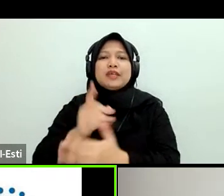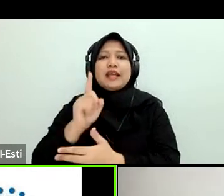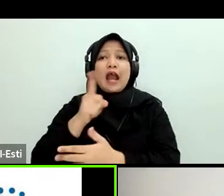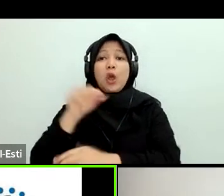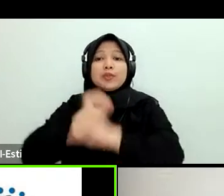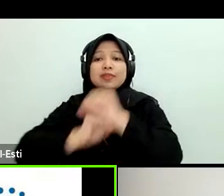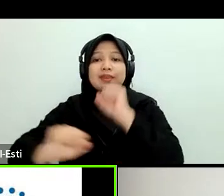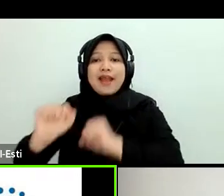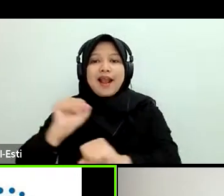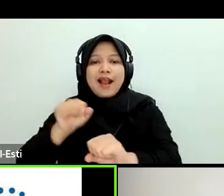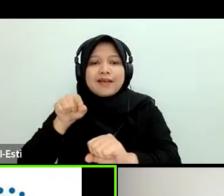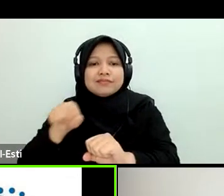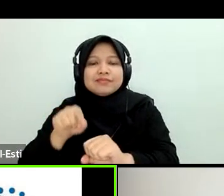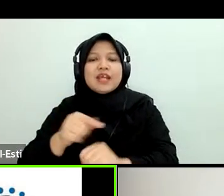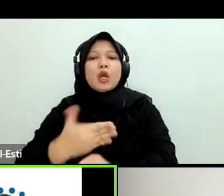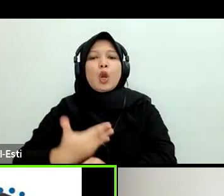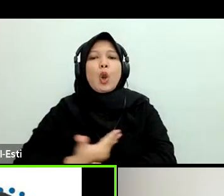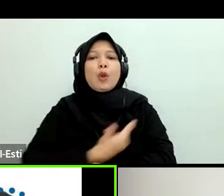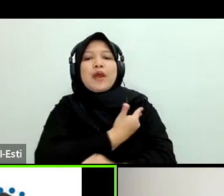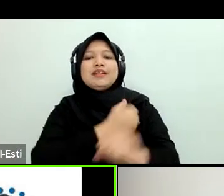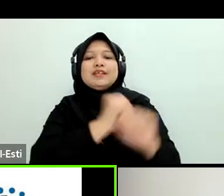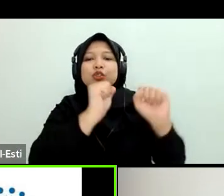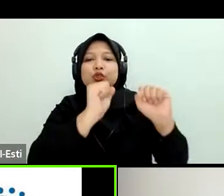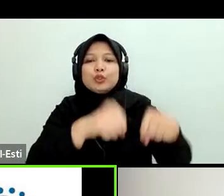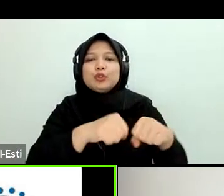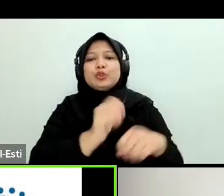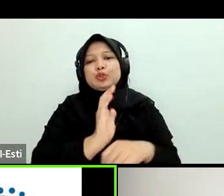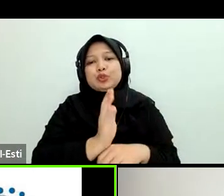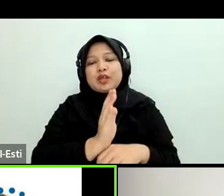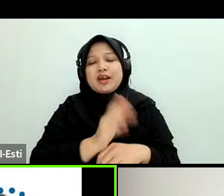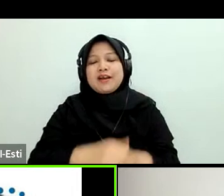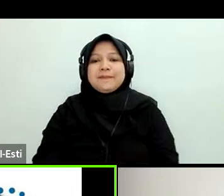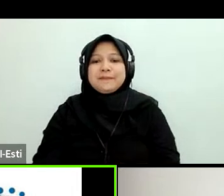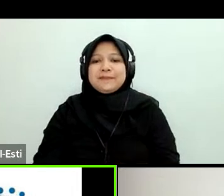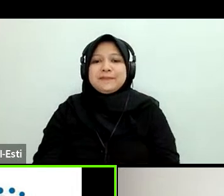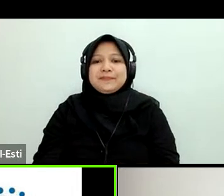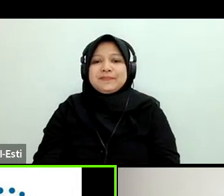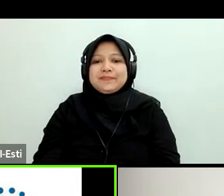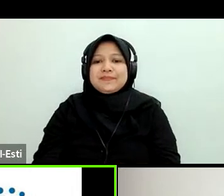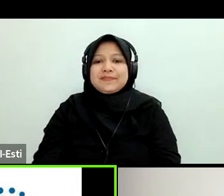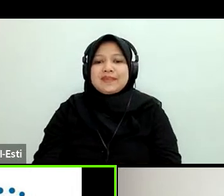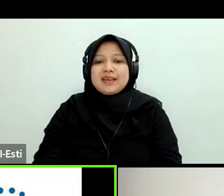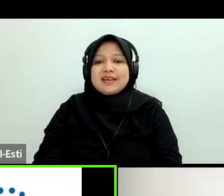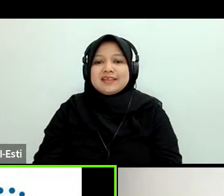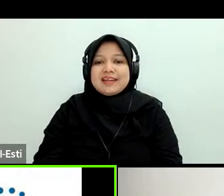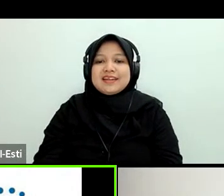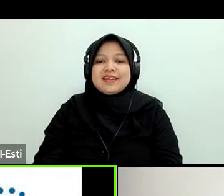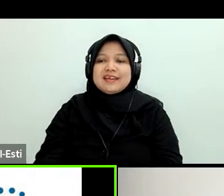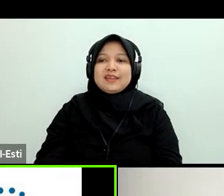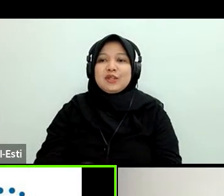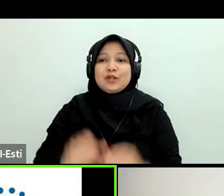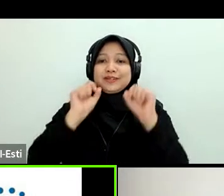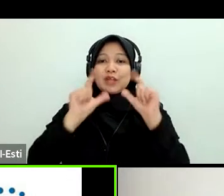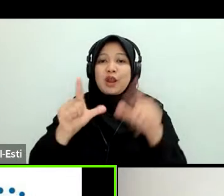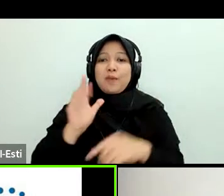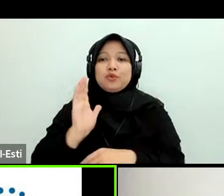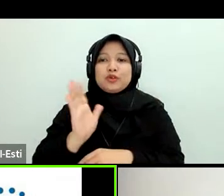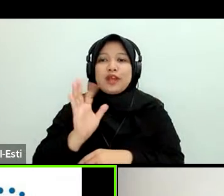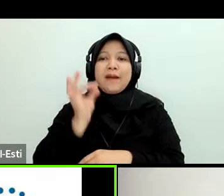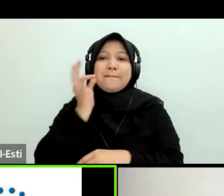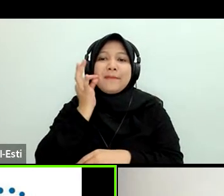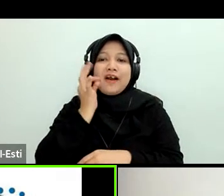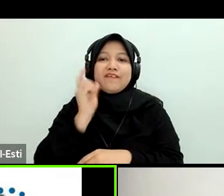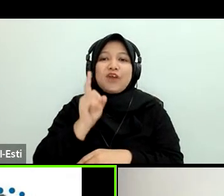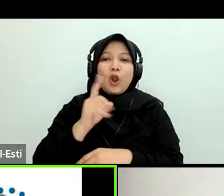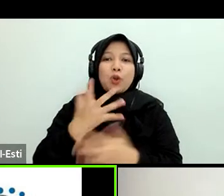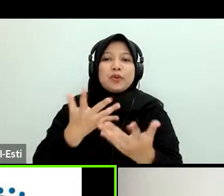korban gitu ya eyes Itu jawaban saya Eh maaf kalau kurang memuaskan kemudian pertanyaan